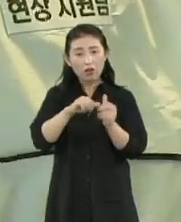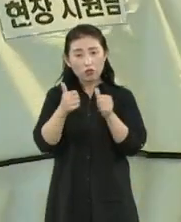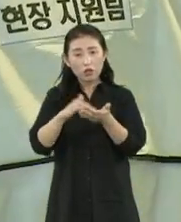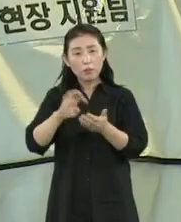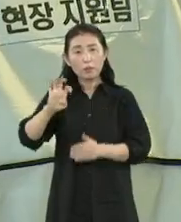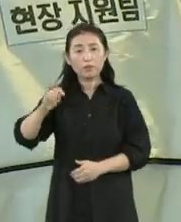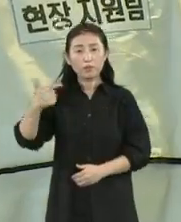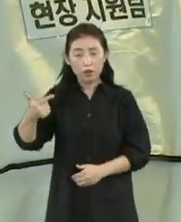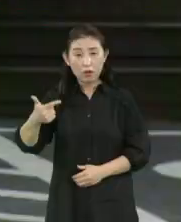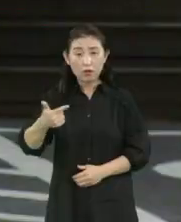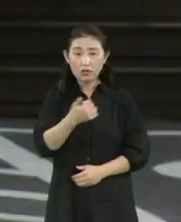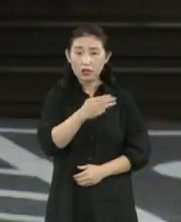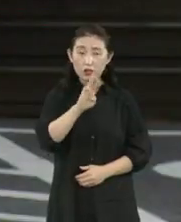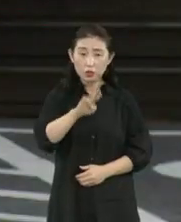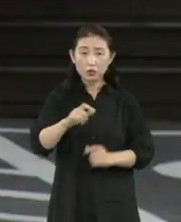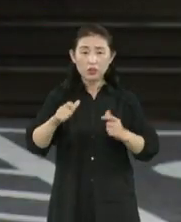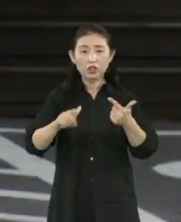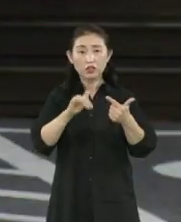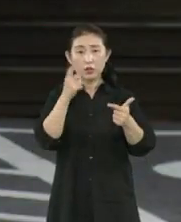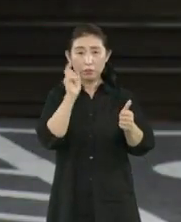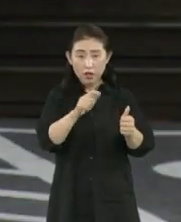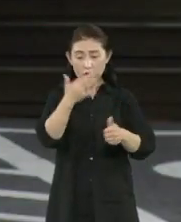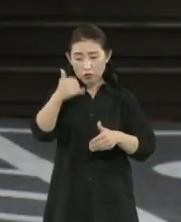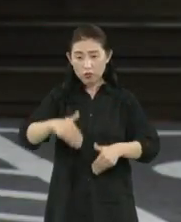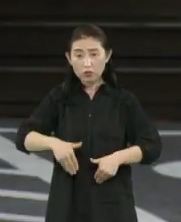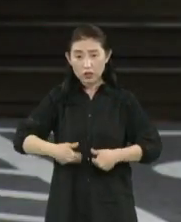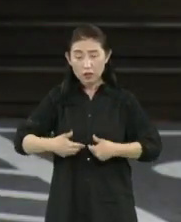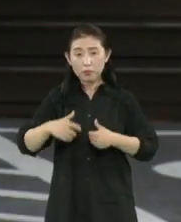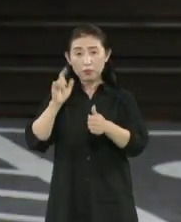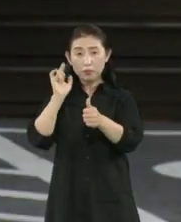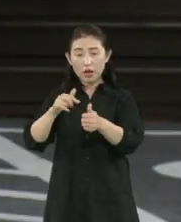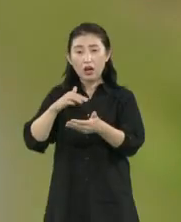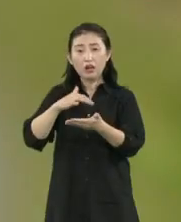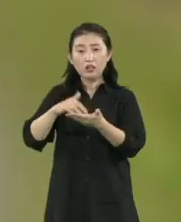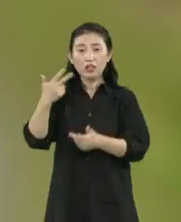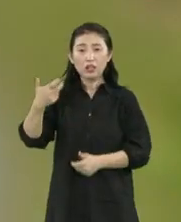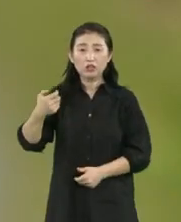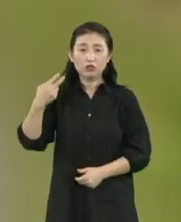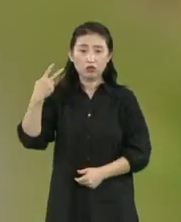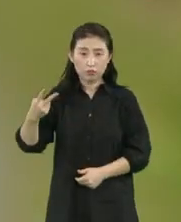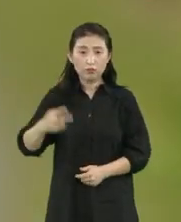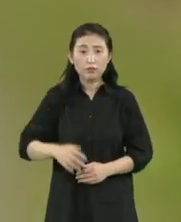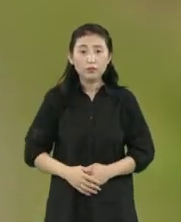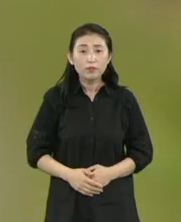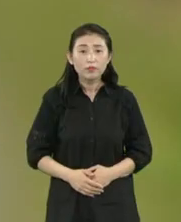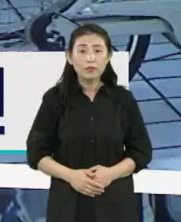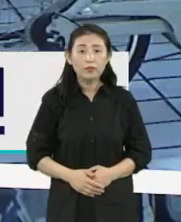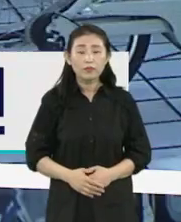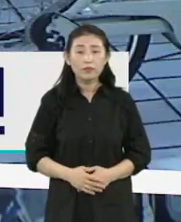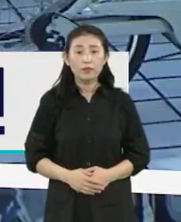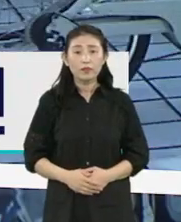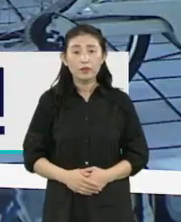됐습니다. 세종에서는 6명이, 충남에선 72명이 추가됐습니다.